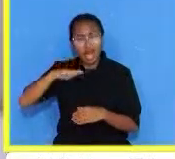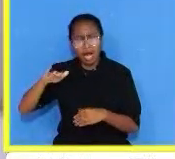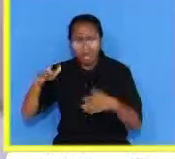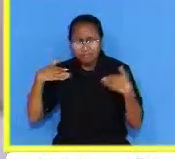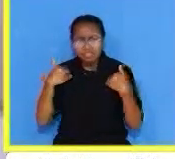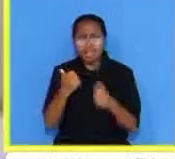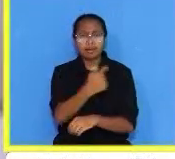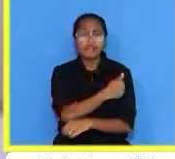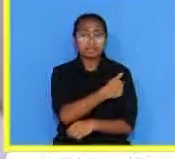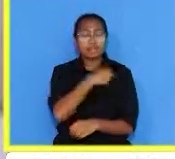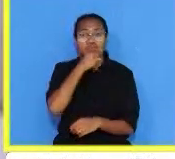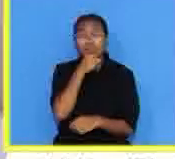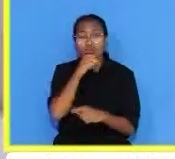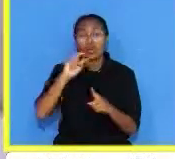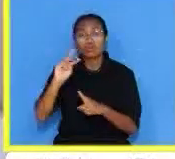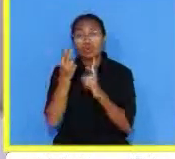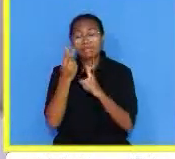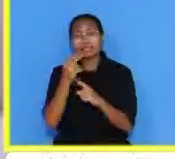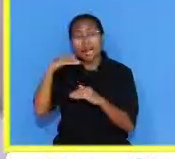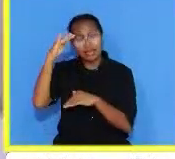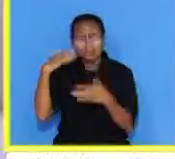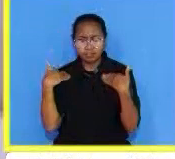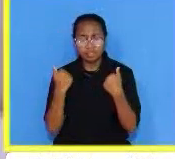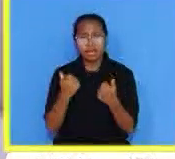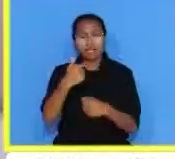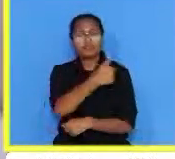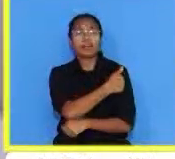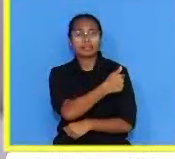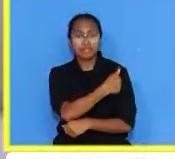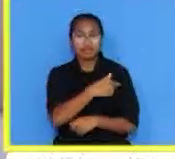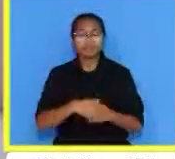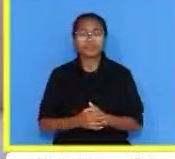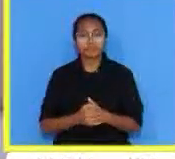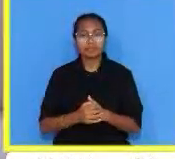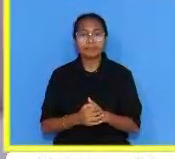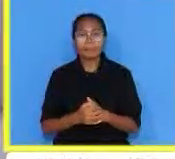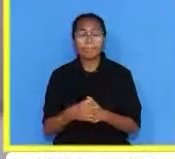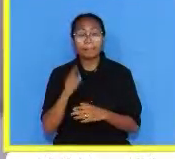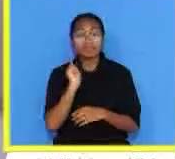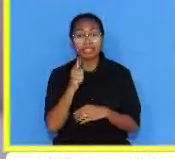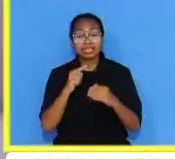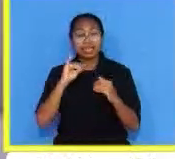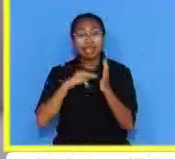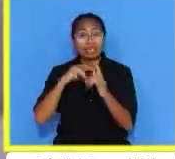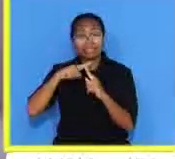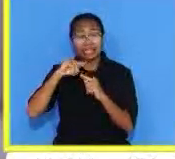juga di 12 tahun ke atas sudah bisa divaksinasi. Jadi intinya